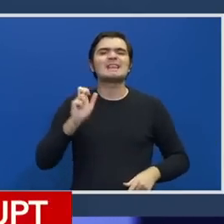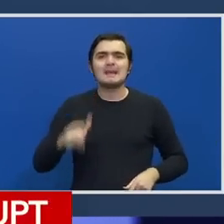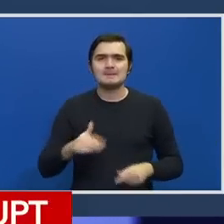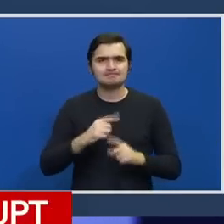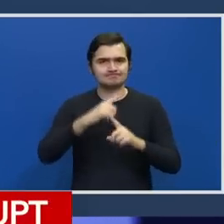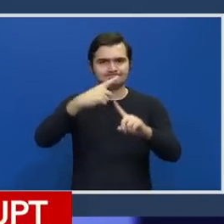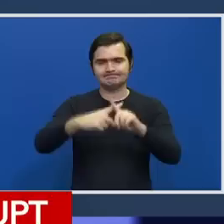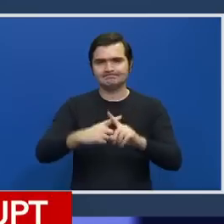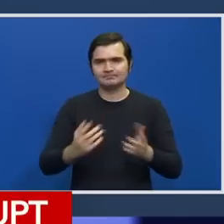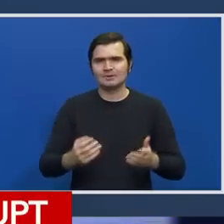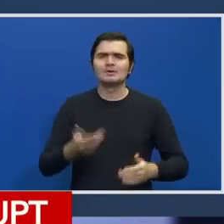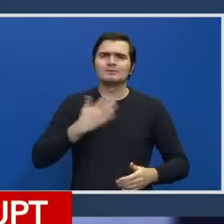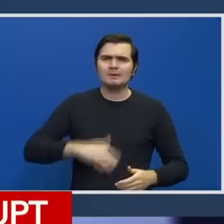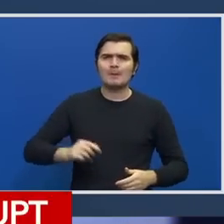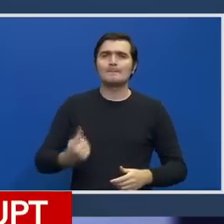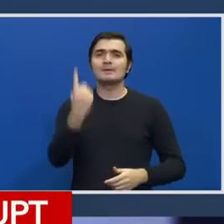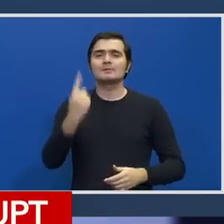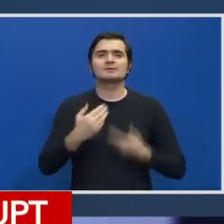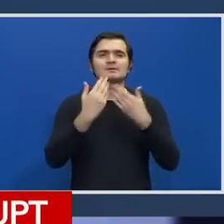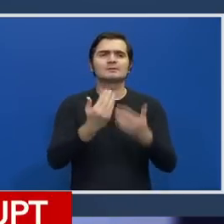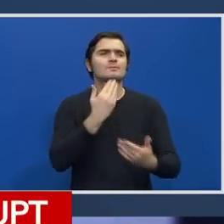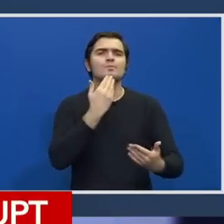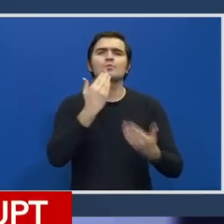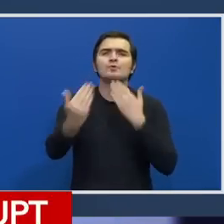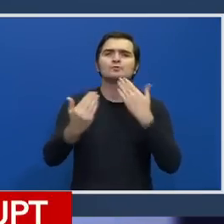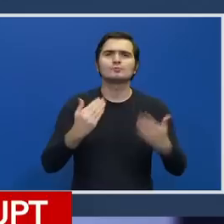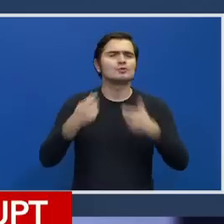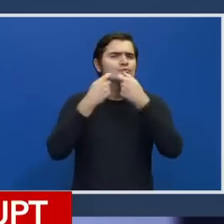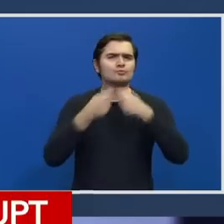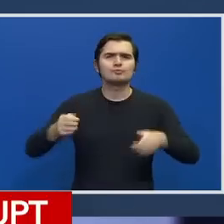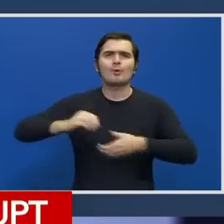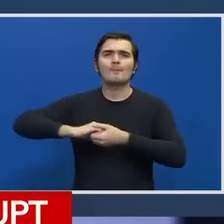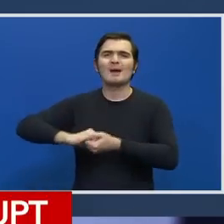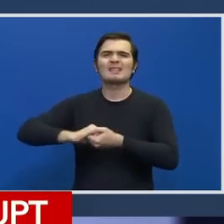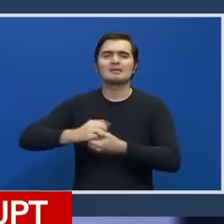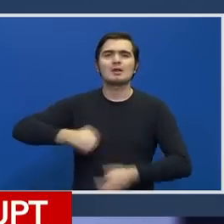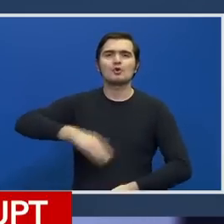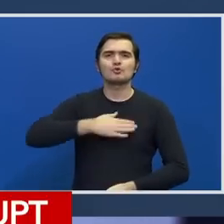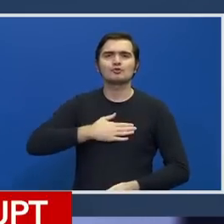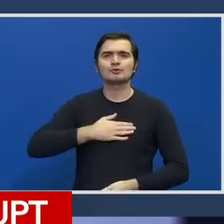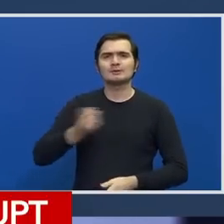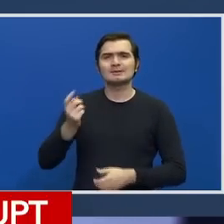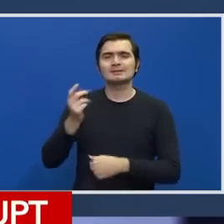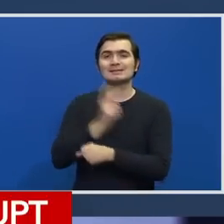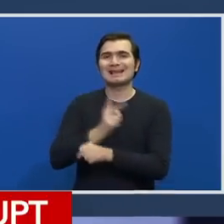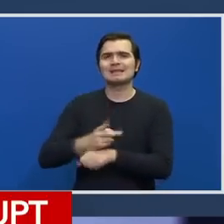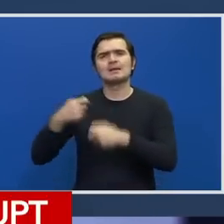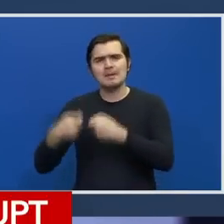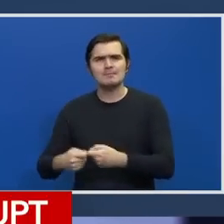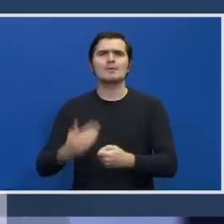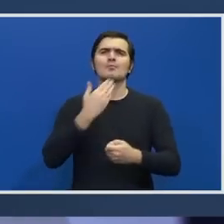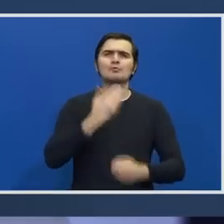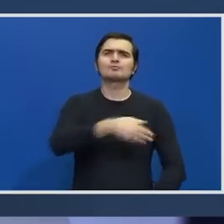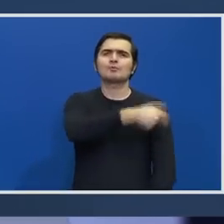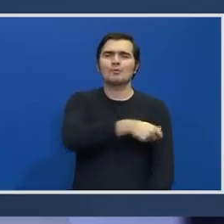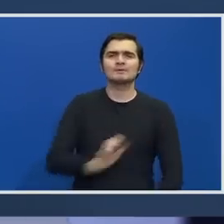Schengen vreau În primul rând să adresez mulțumiri tuturor partenerilor noștri din statele